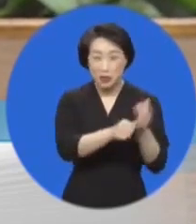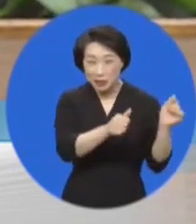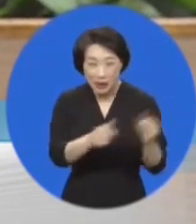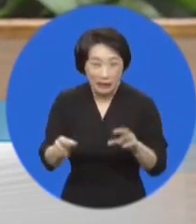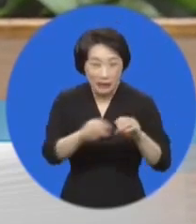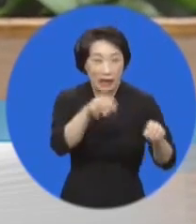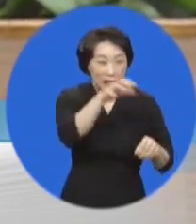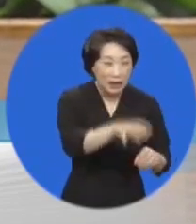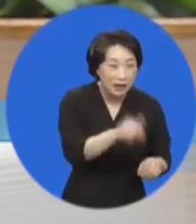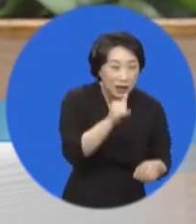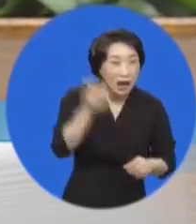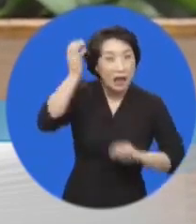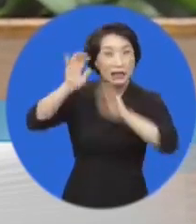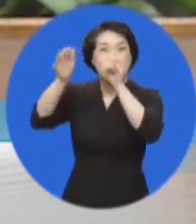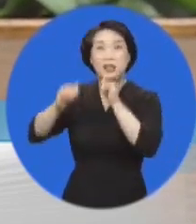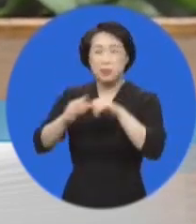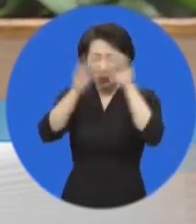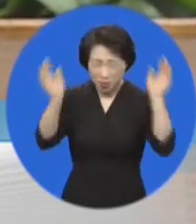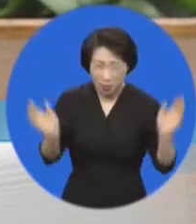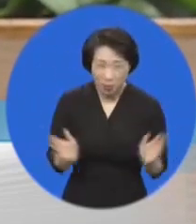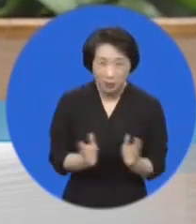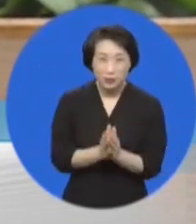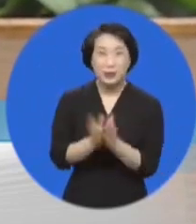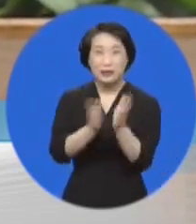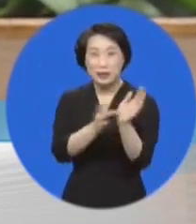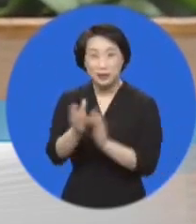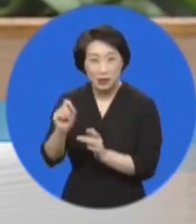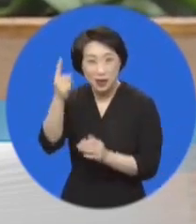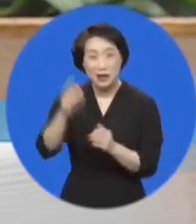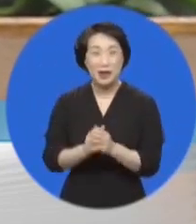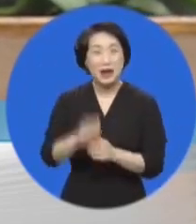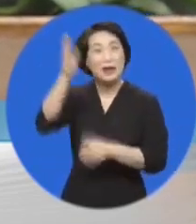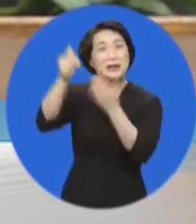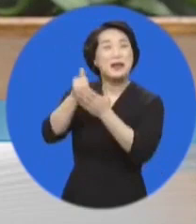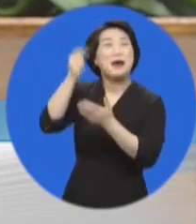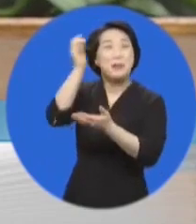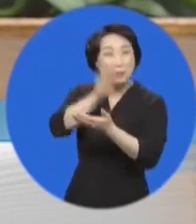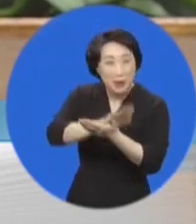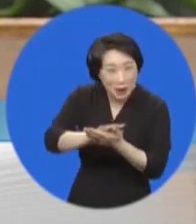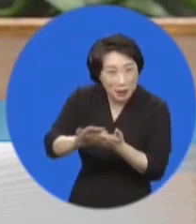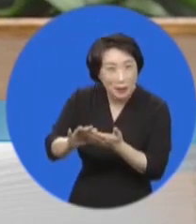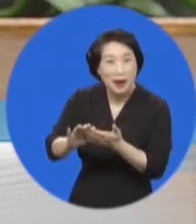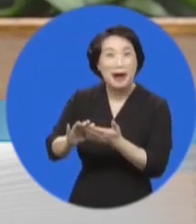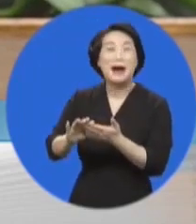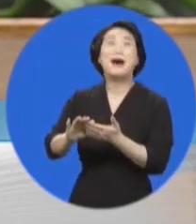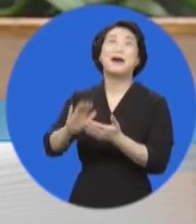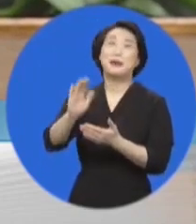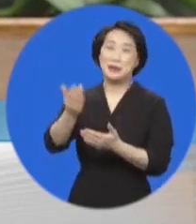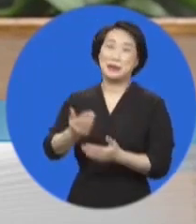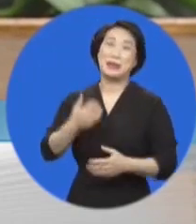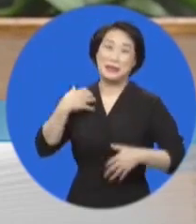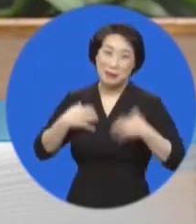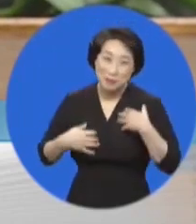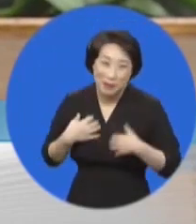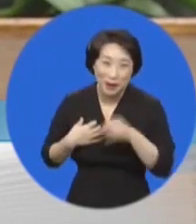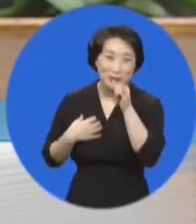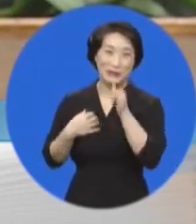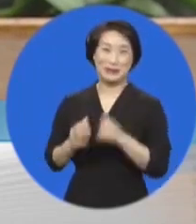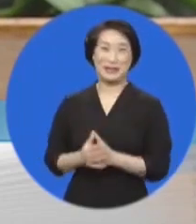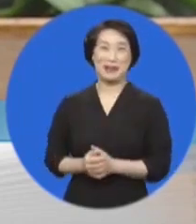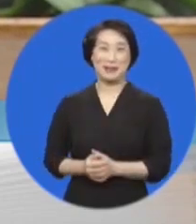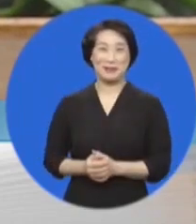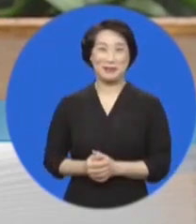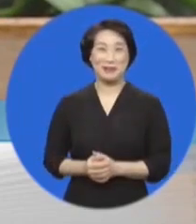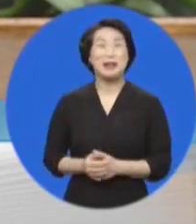있는 것들이나 하늘에 있는 것들을 그로 말미암아 자기와 화평이 화평케 되기를